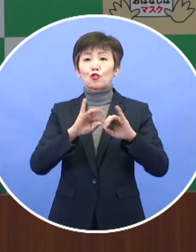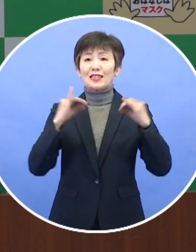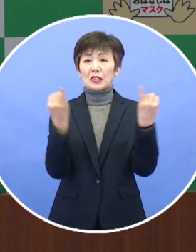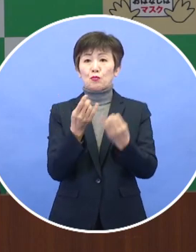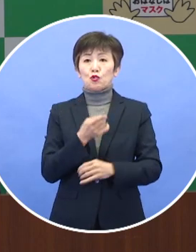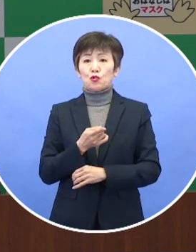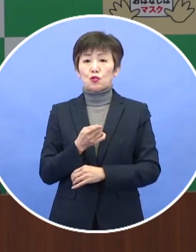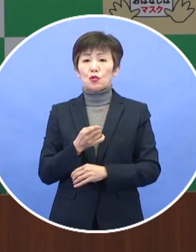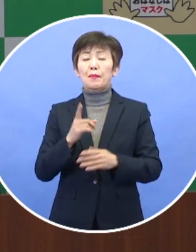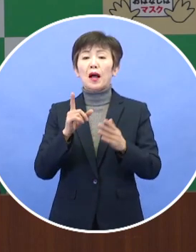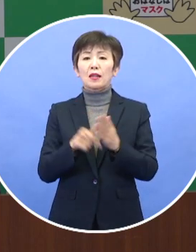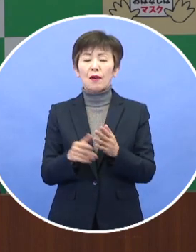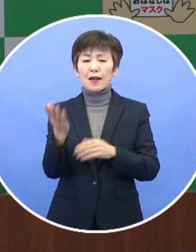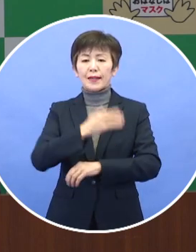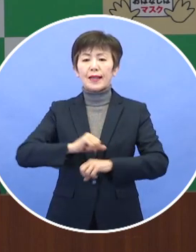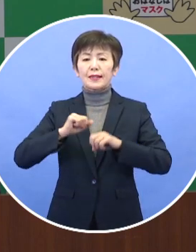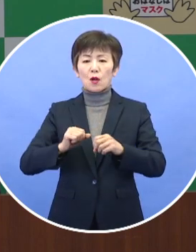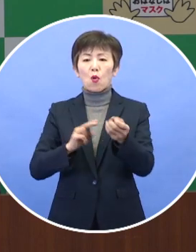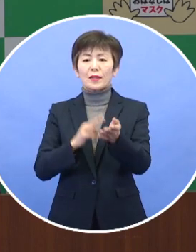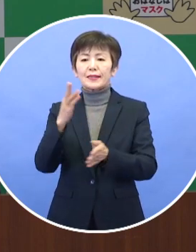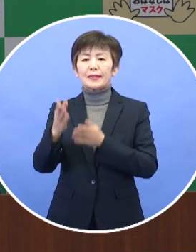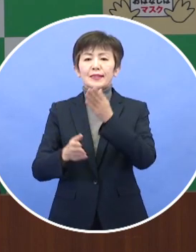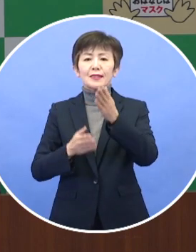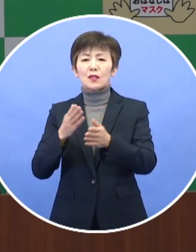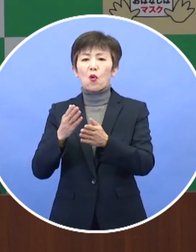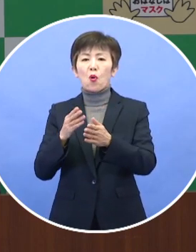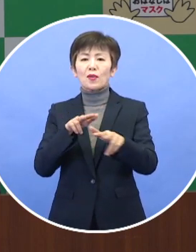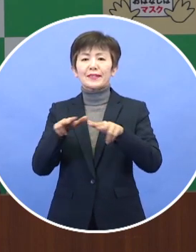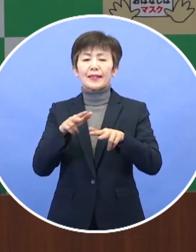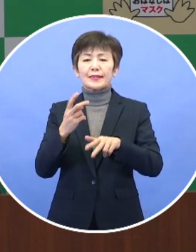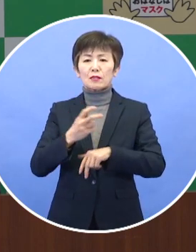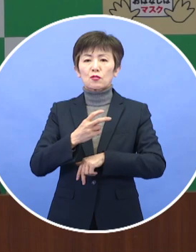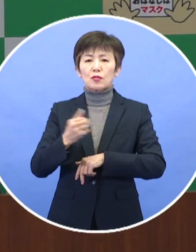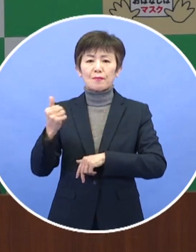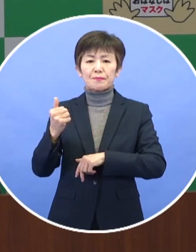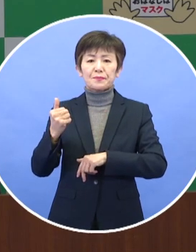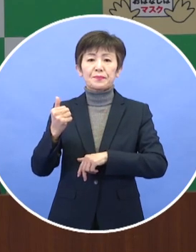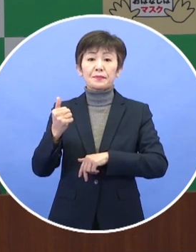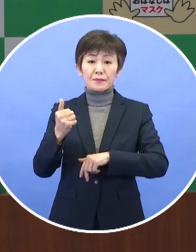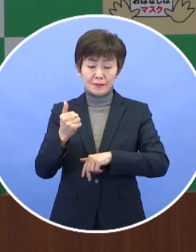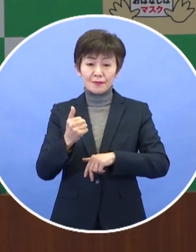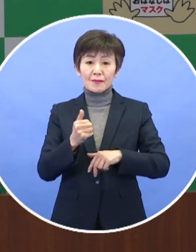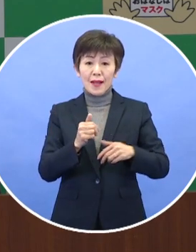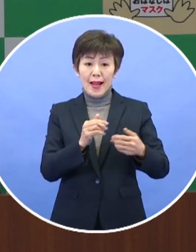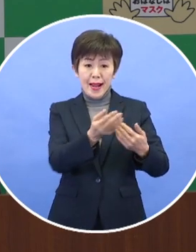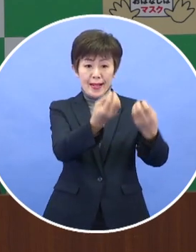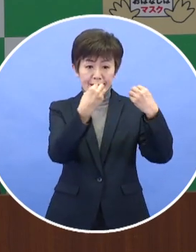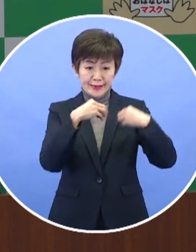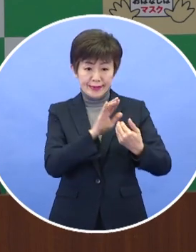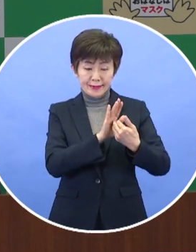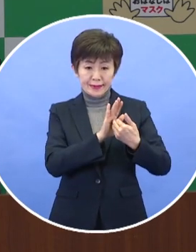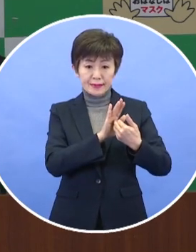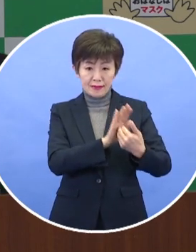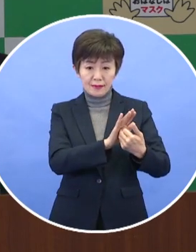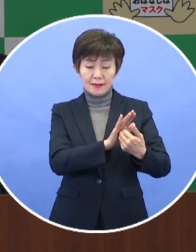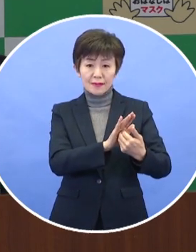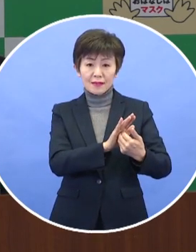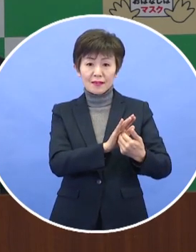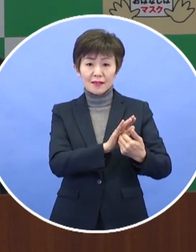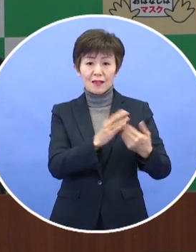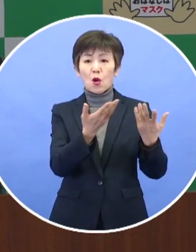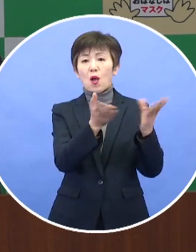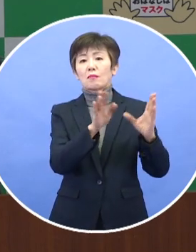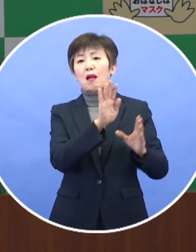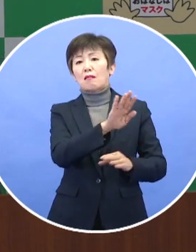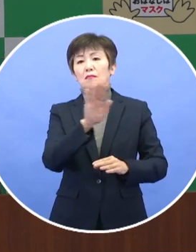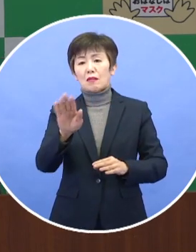ですね、健康医療政策官、県感染症対策官というのを置かせていただいて、今までは